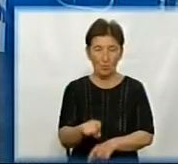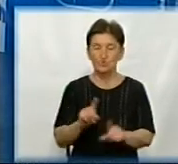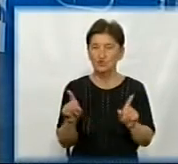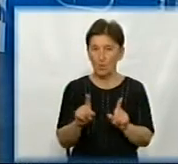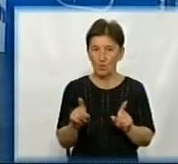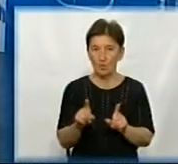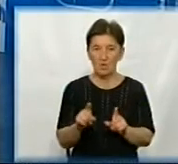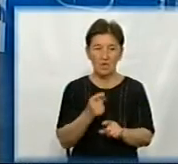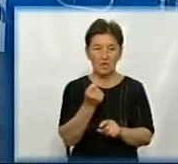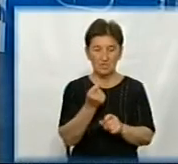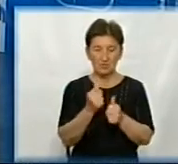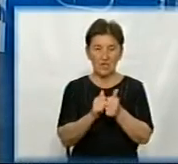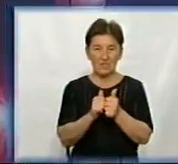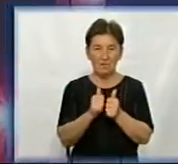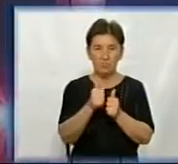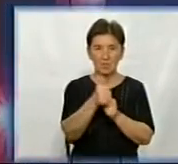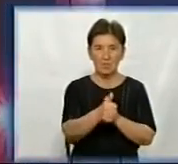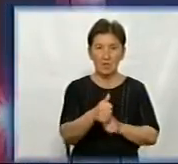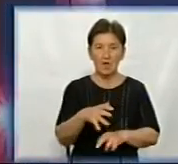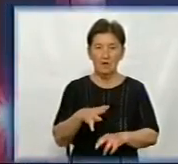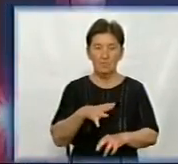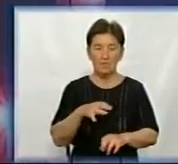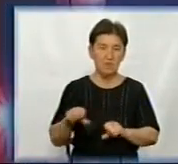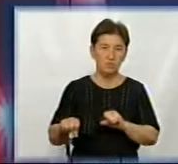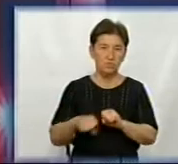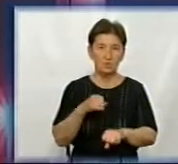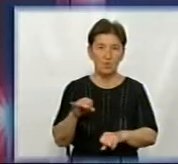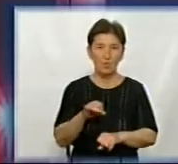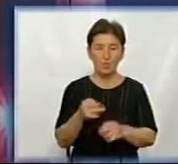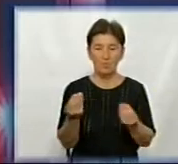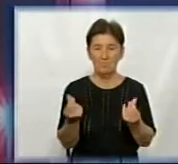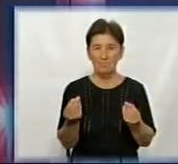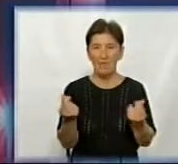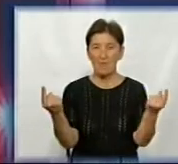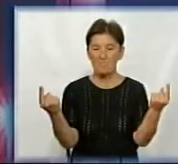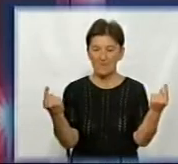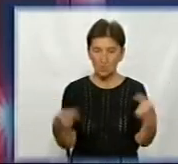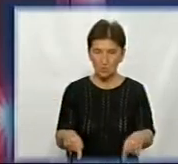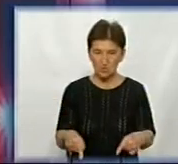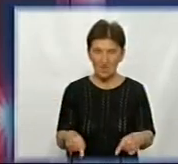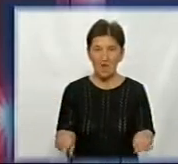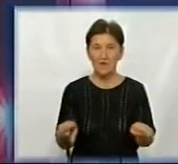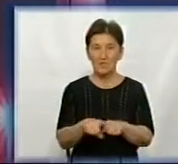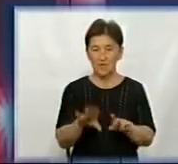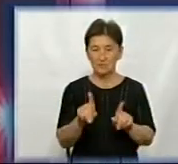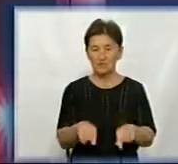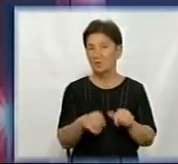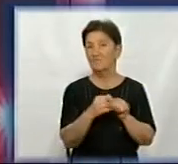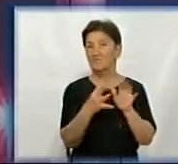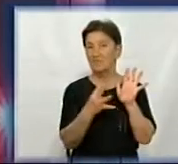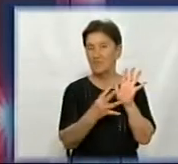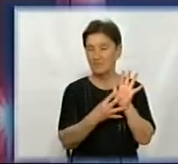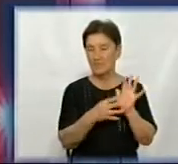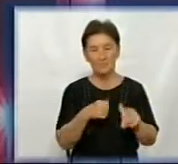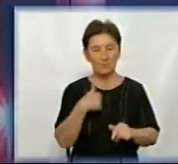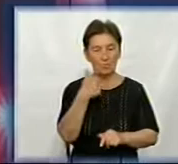ну, я забігаю вже трошки наперед, да, було порушено справу про банкрутство також в 19-му році, в кінці